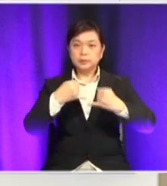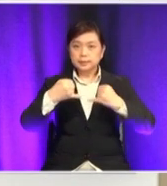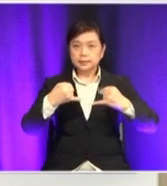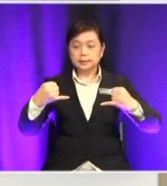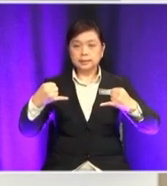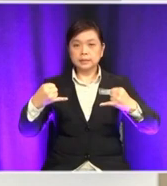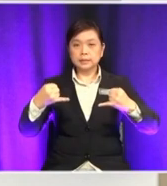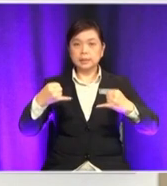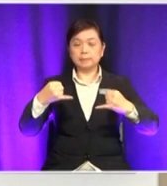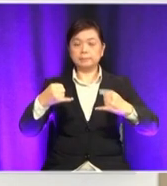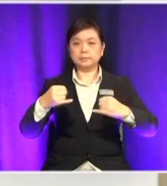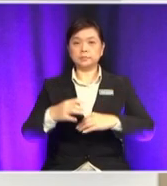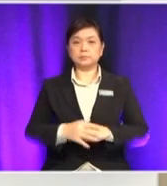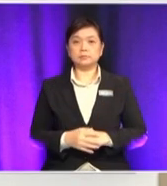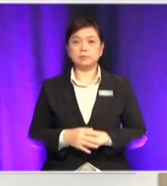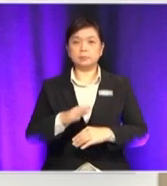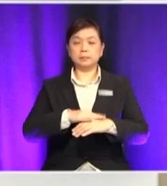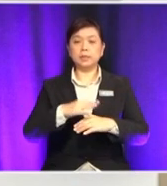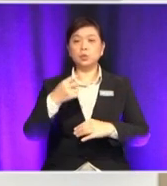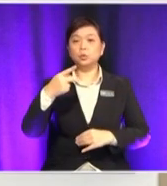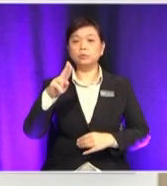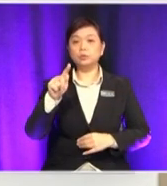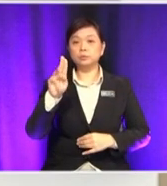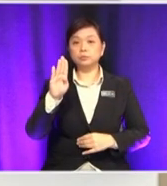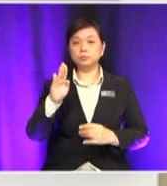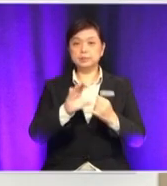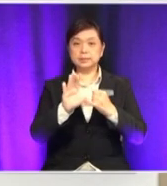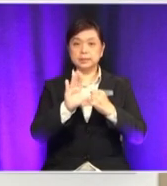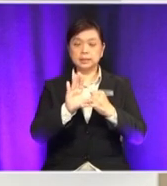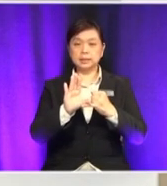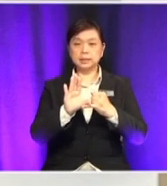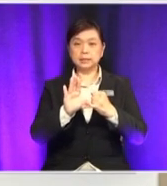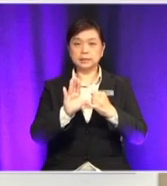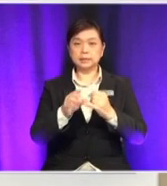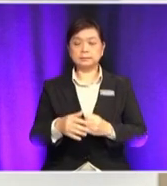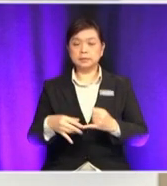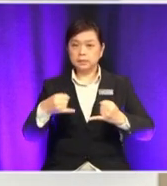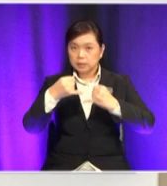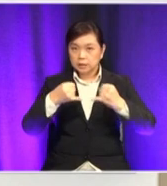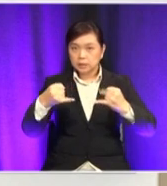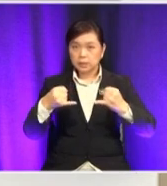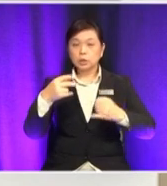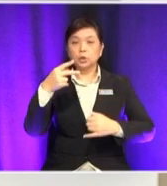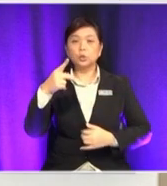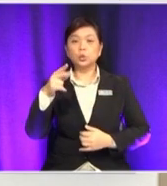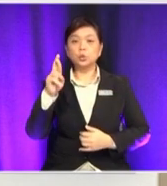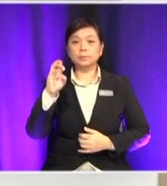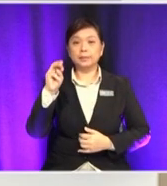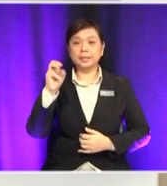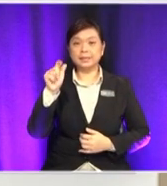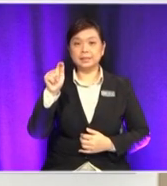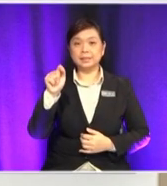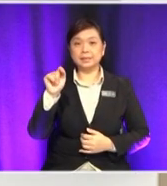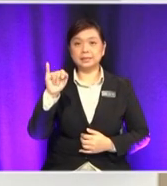kutub sel itu dan kromatik kembang masih terikat bersama Oke kromatik keempat adalah seperti ini